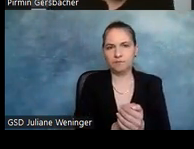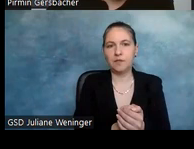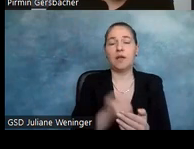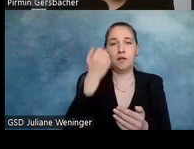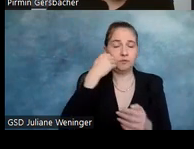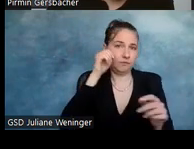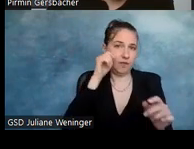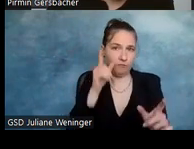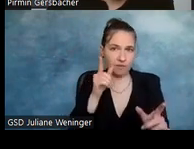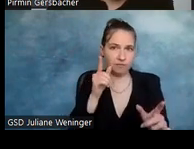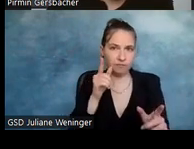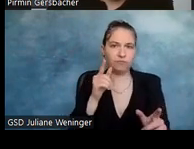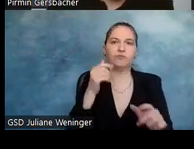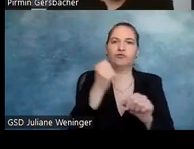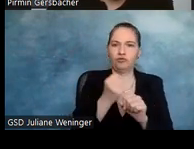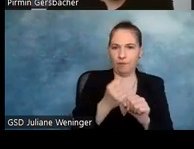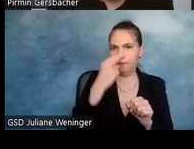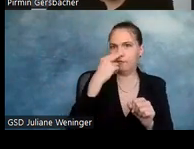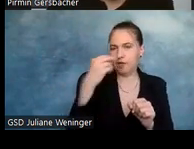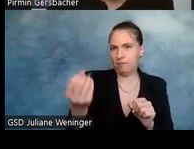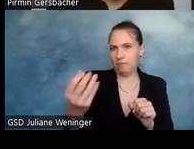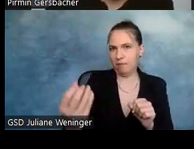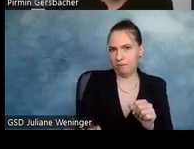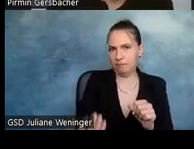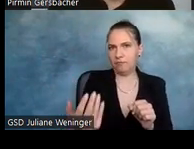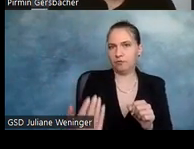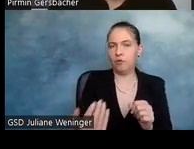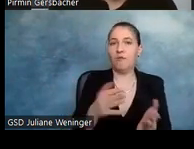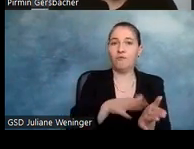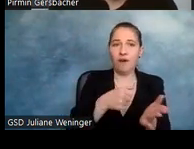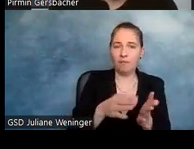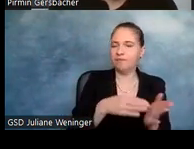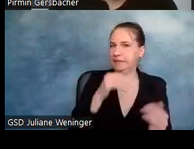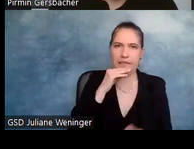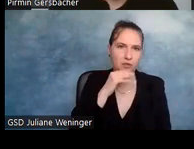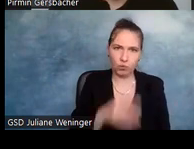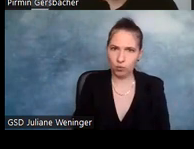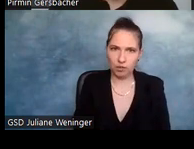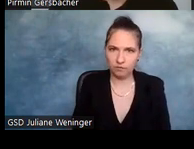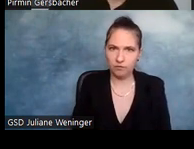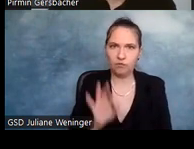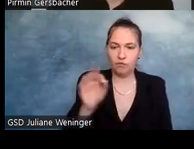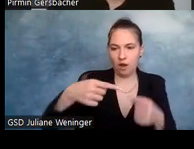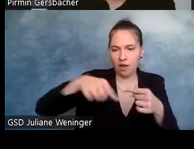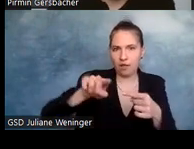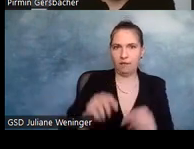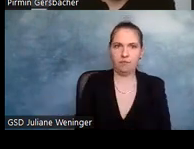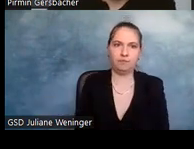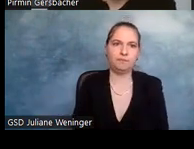achten, das ist auch wieder der Fehler, der kommt, dass eben so Links nicht nur mit Farbe angezeigt werden.